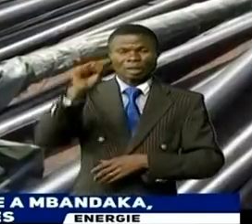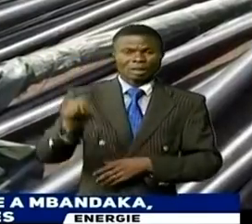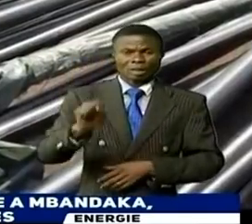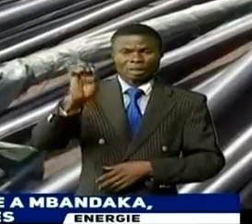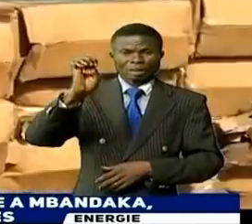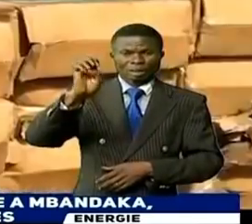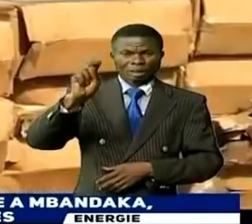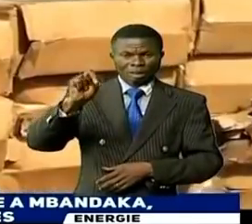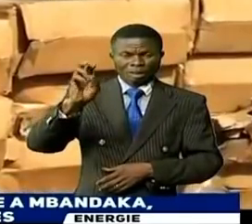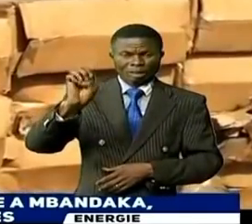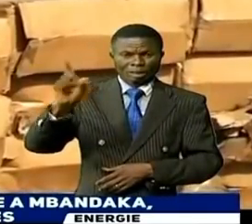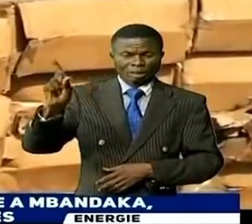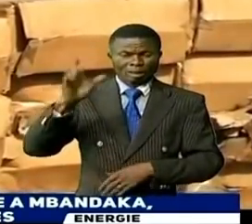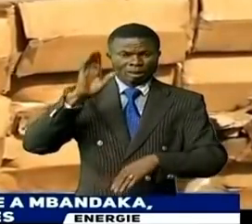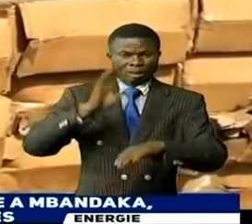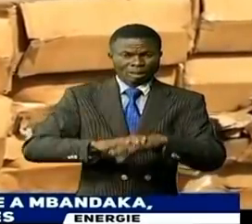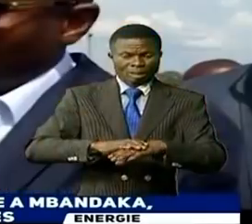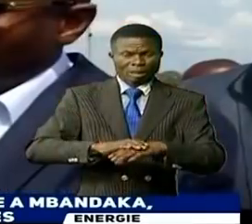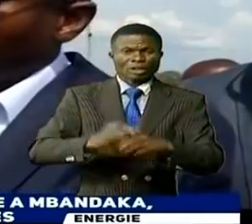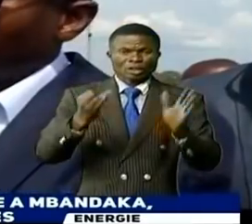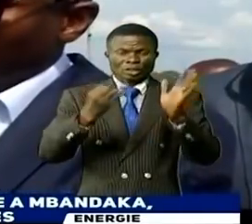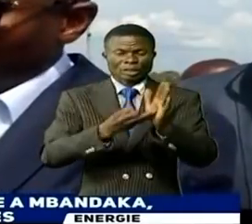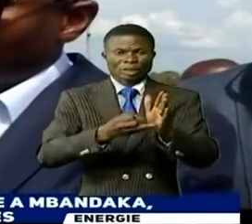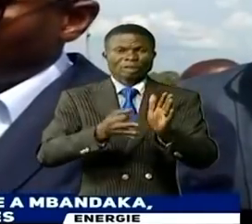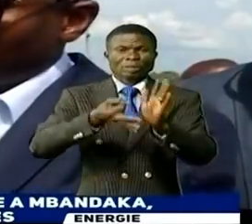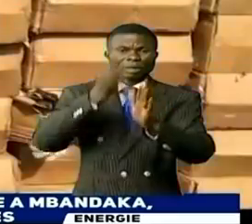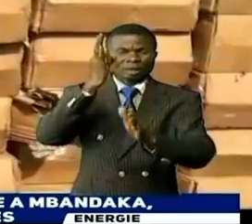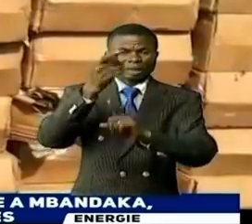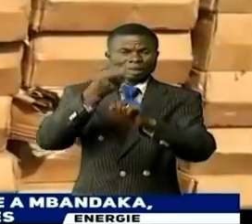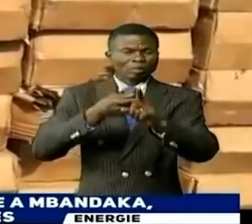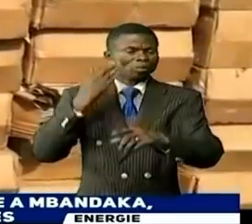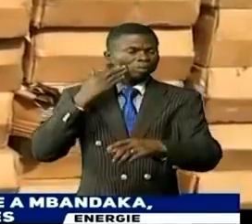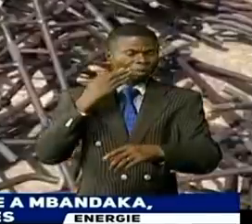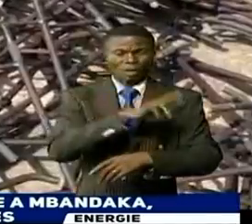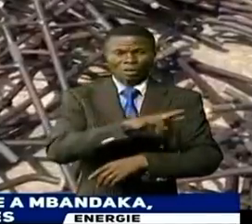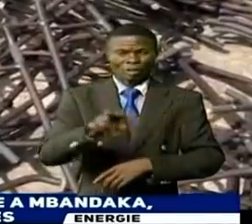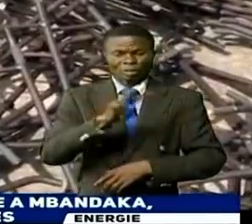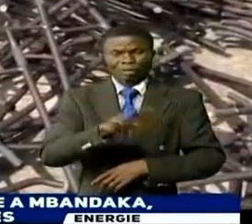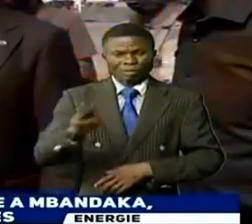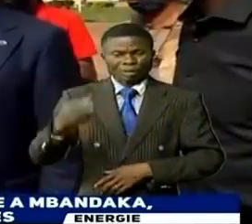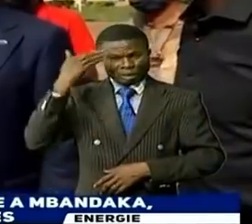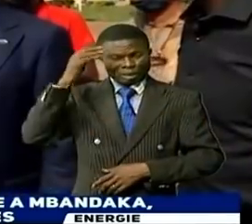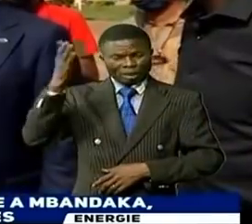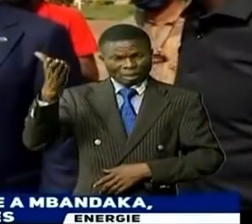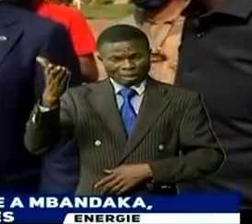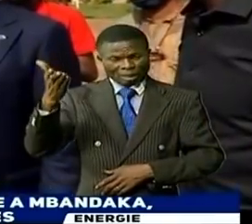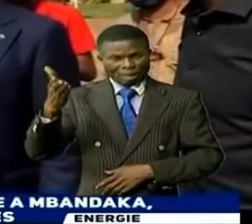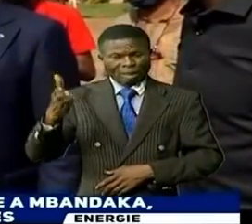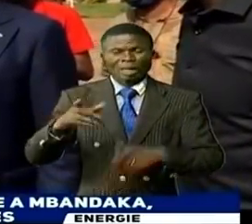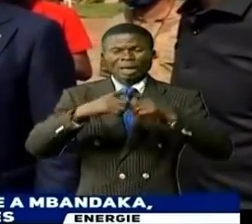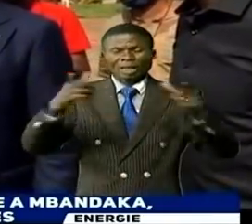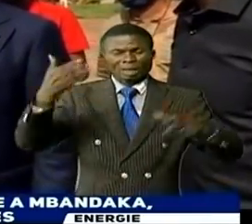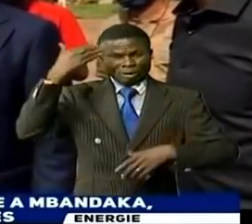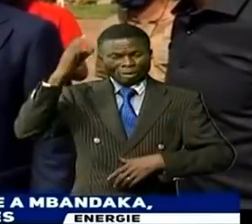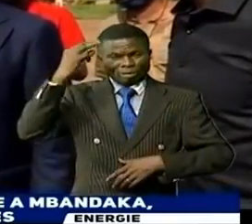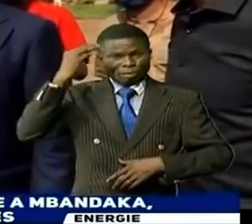sont arrivés dimanche 13 mars 2022 à Mbandaka. À mission d'itinérance dans l'espace Grand Équateur, le ministre des Ressources hydrauliques